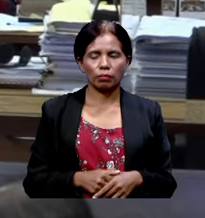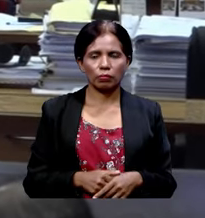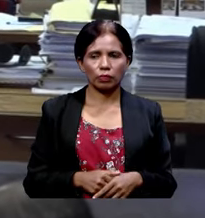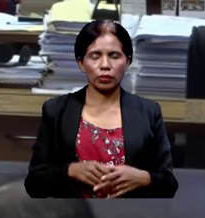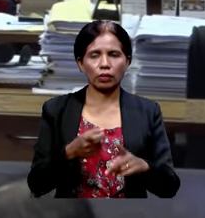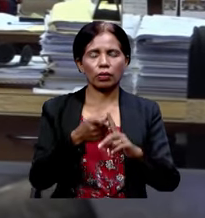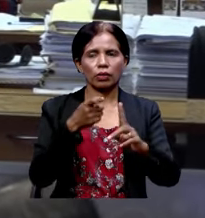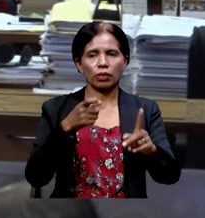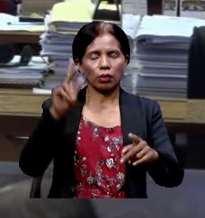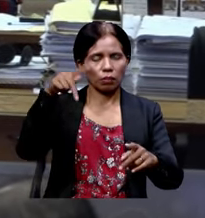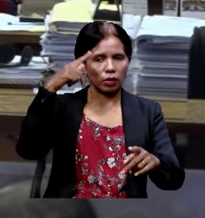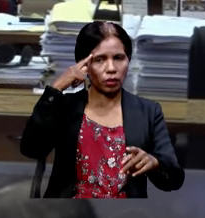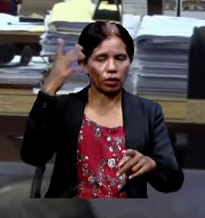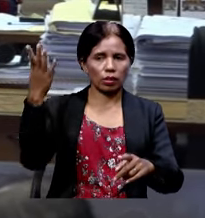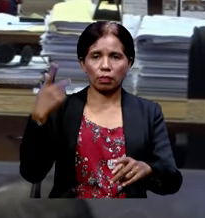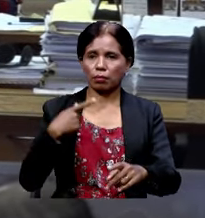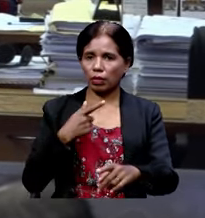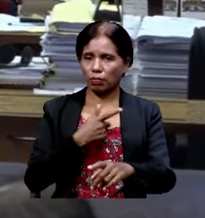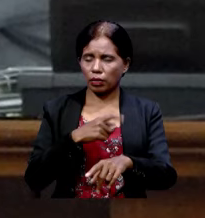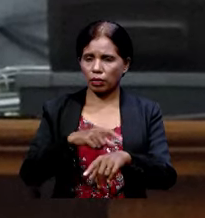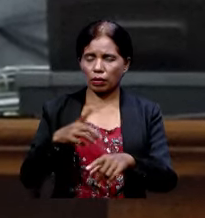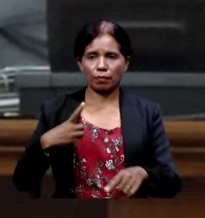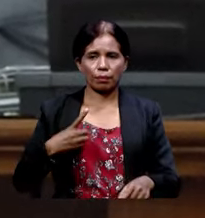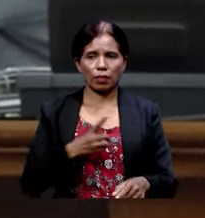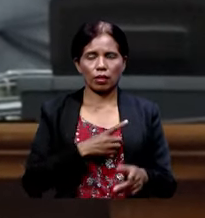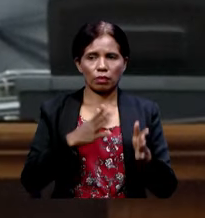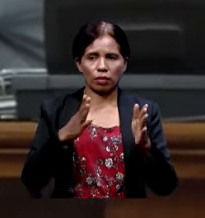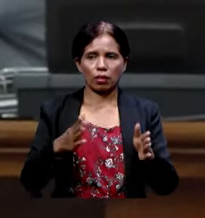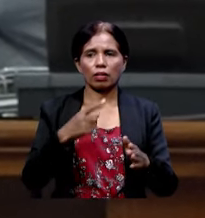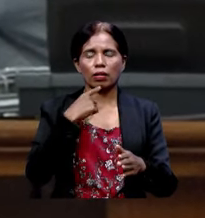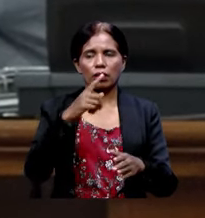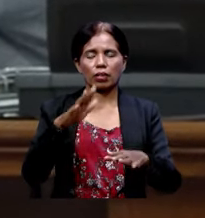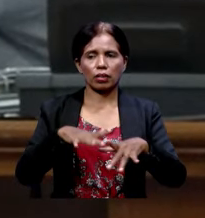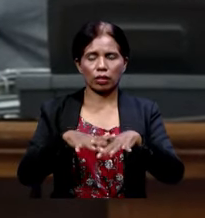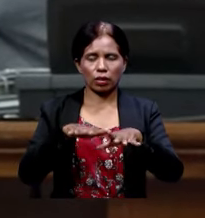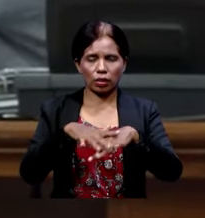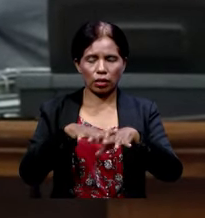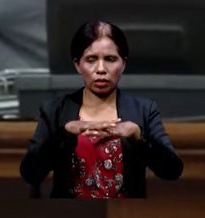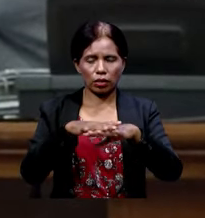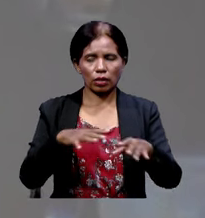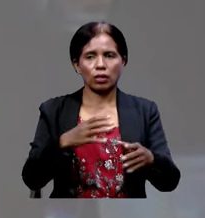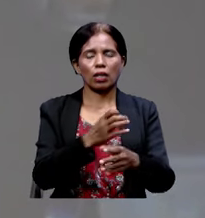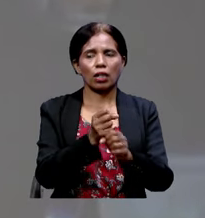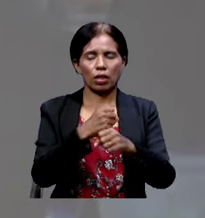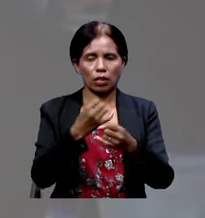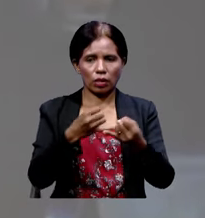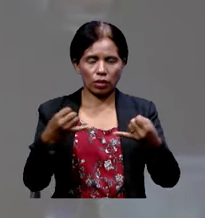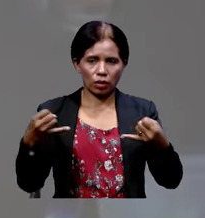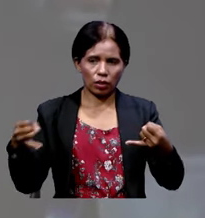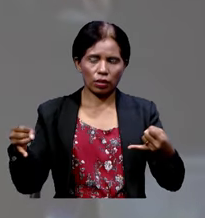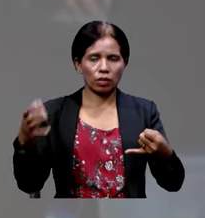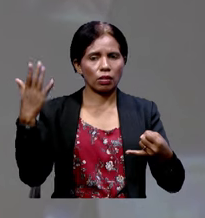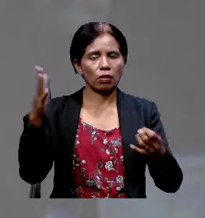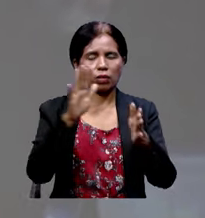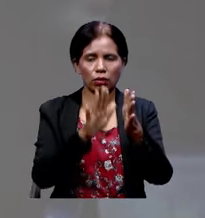Lihusi intervensi politik he plenare siguna ne deputada Maria Barreto gorumali hateten tais nebe soru ho kabas original ada daun ne hahu menus iha